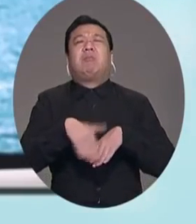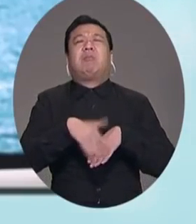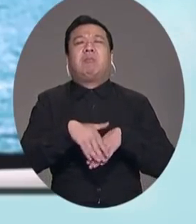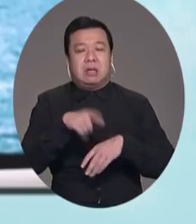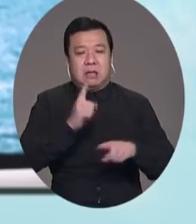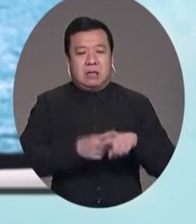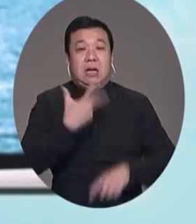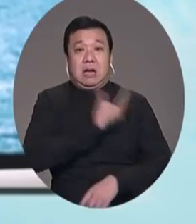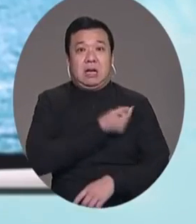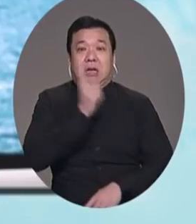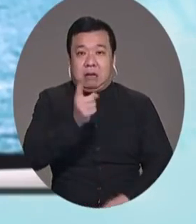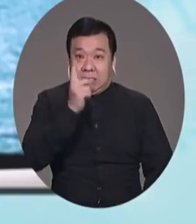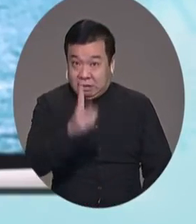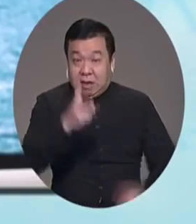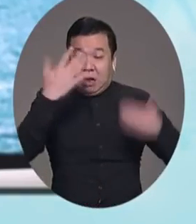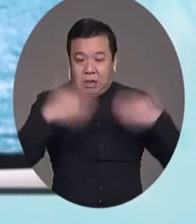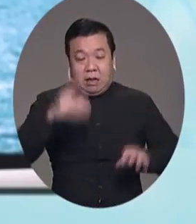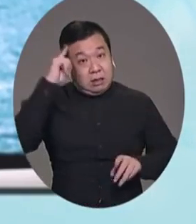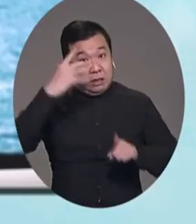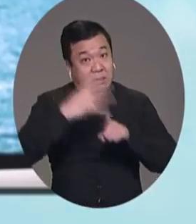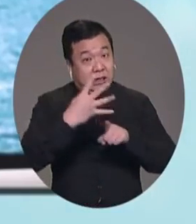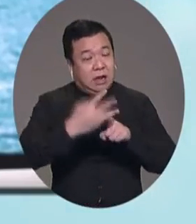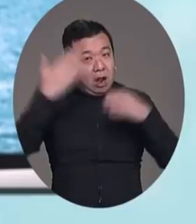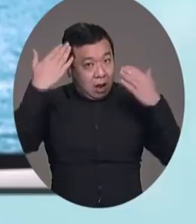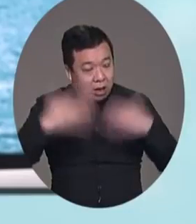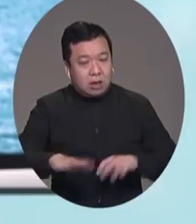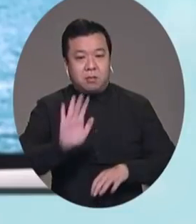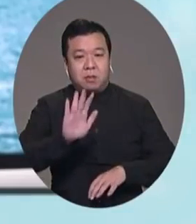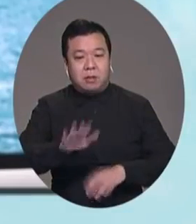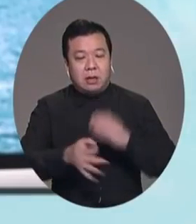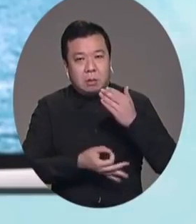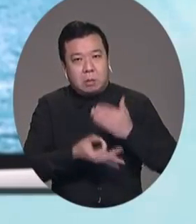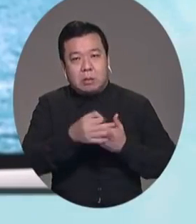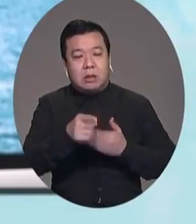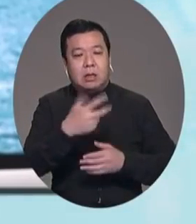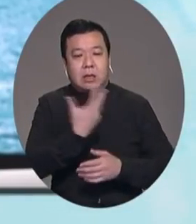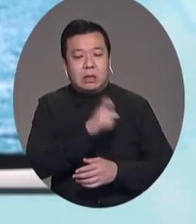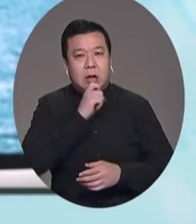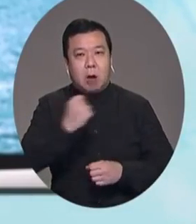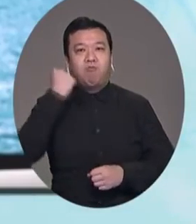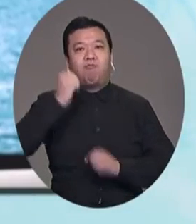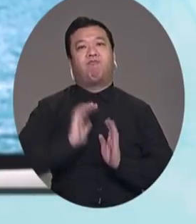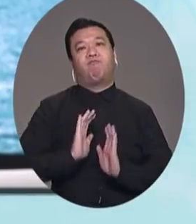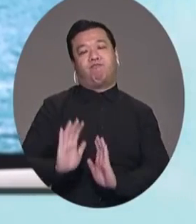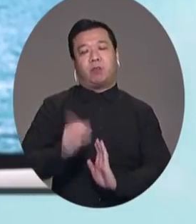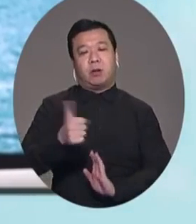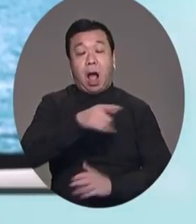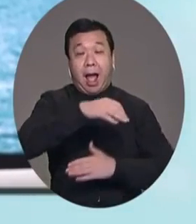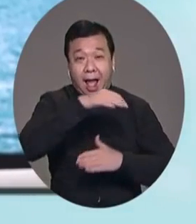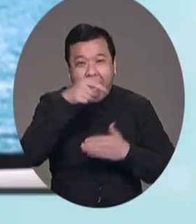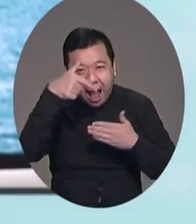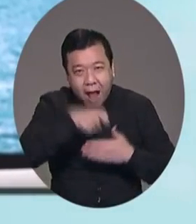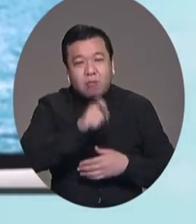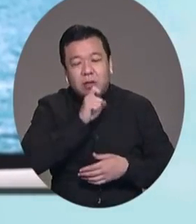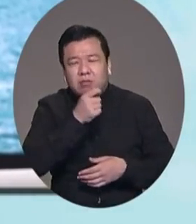是去到打完第二針之後的14日以後呢，就發現它的那個有效力呢，就會即雖然減低了一些，都